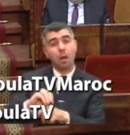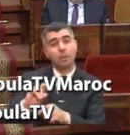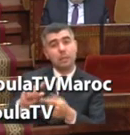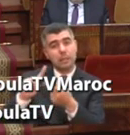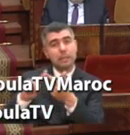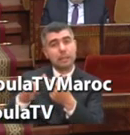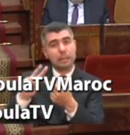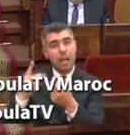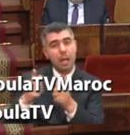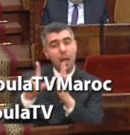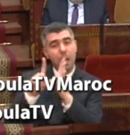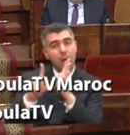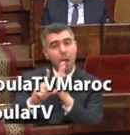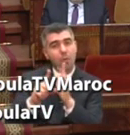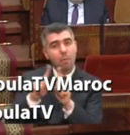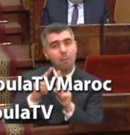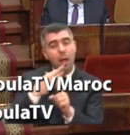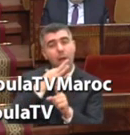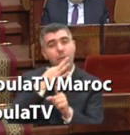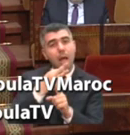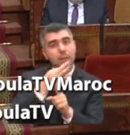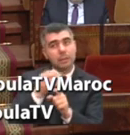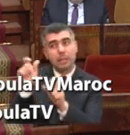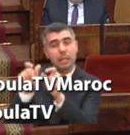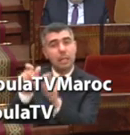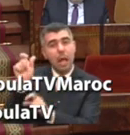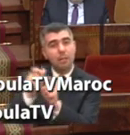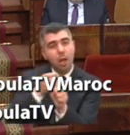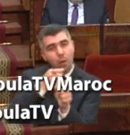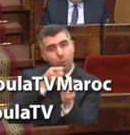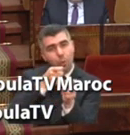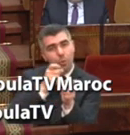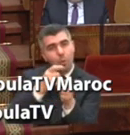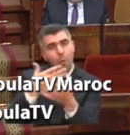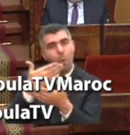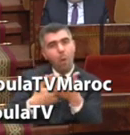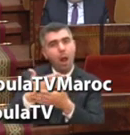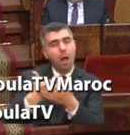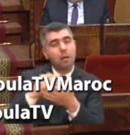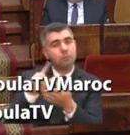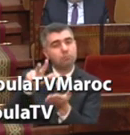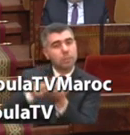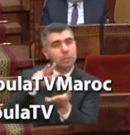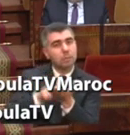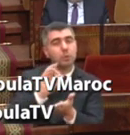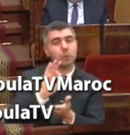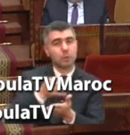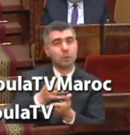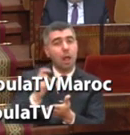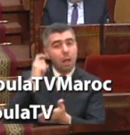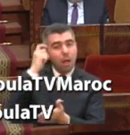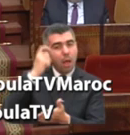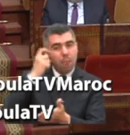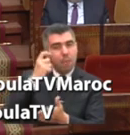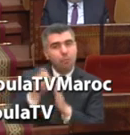القوانين المرتبطه بالقنص وتكون تسهيلات اكثر من حجم من اجل حد الانتشار ديالو. والاهم من ذلك السيد الوزير ان ضروره التفكير في